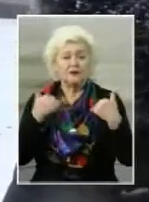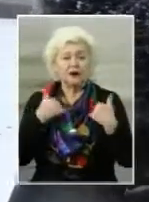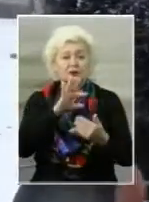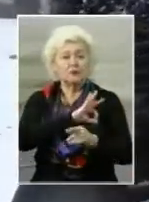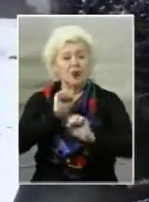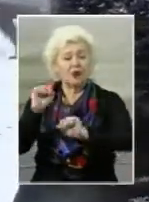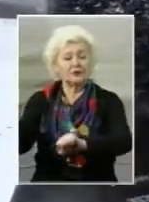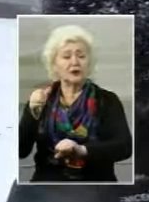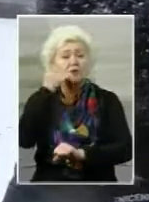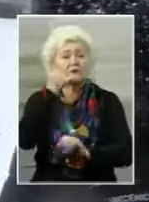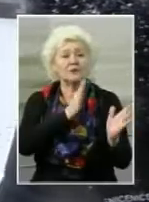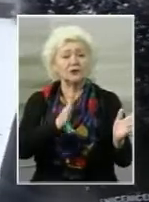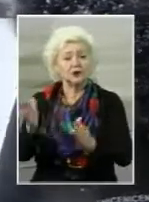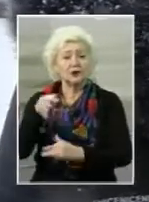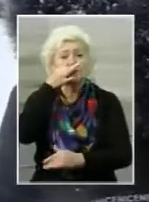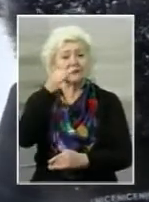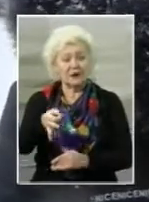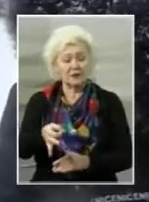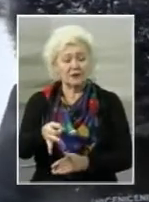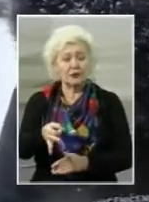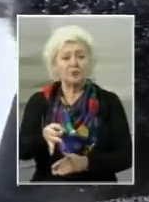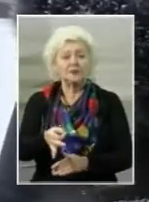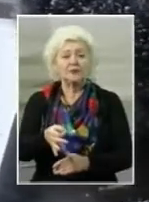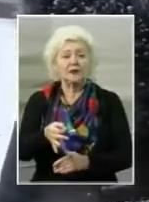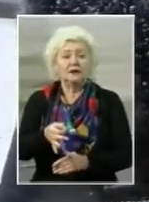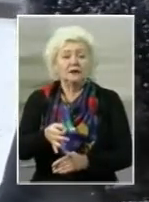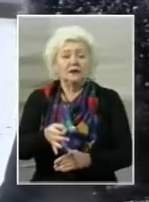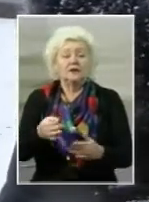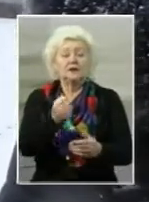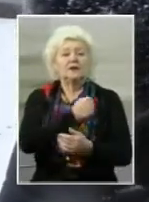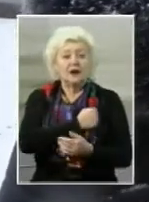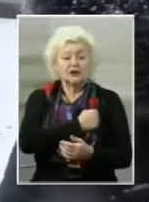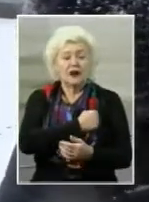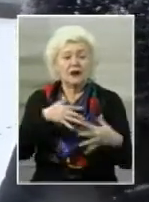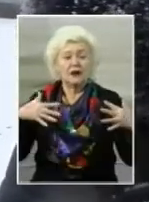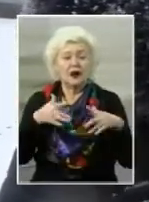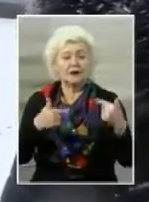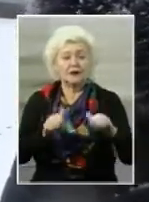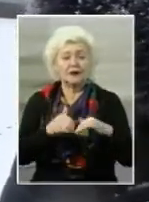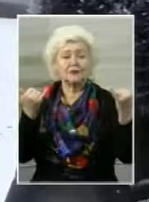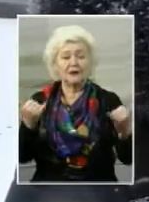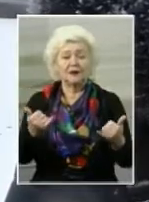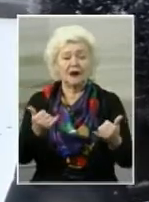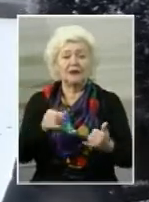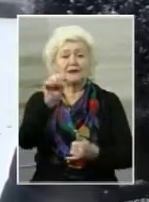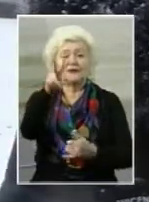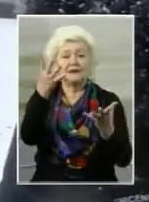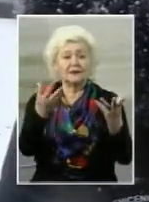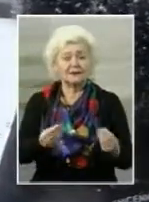адвокату в телефонному режимі сказано. На жаль, в кримських реаліях 12